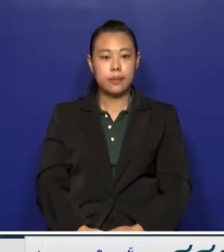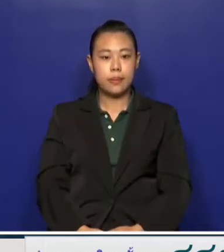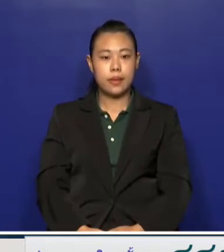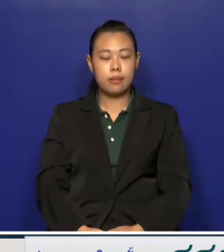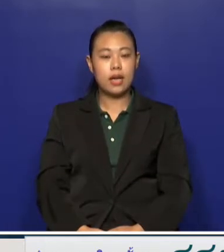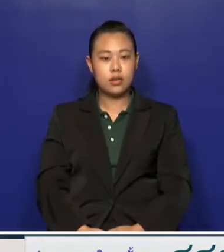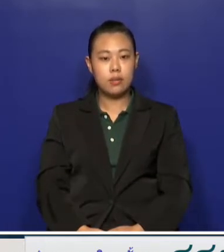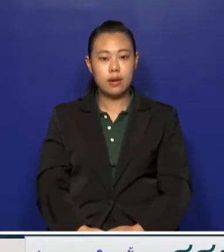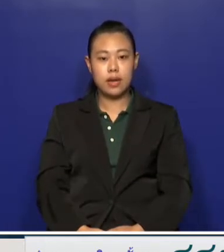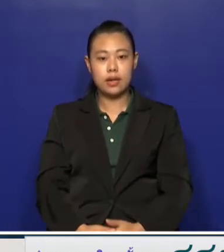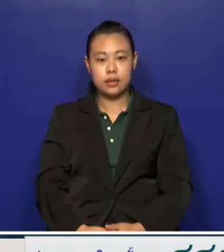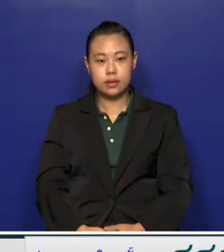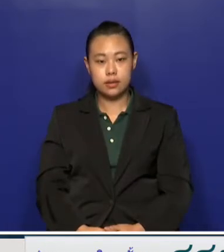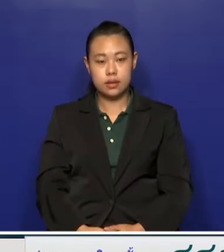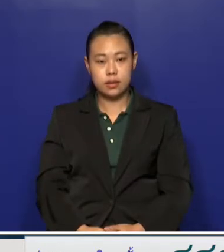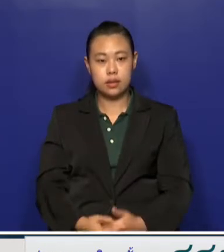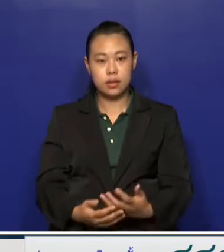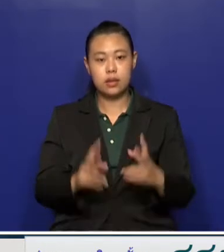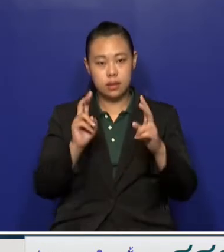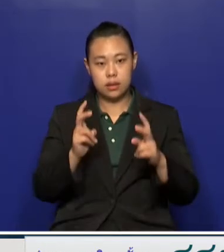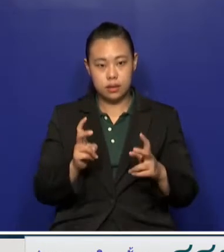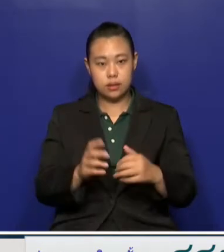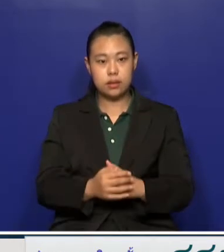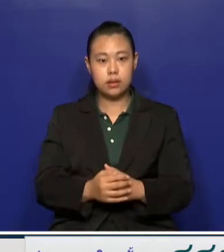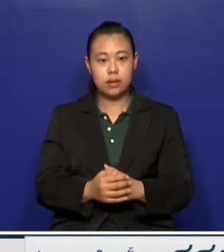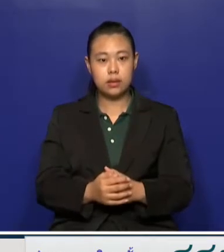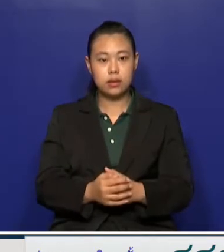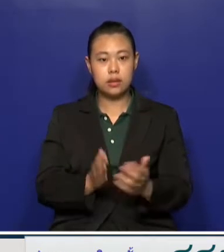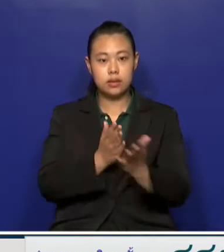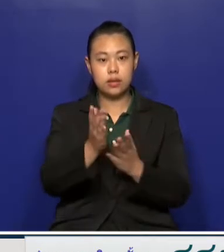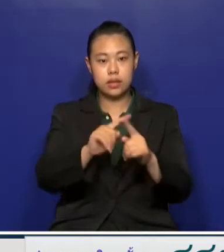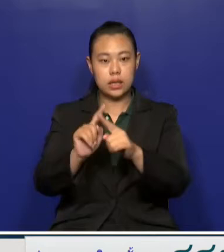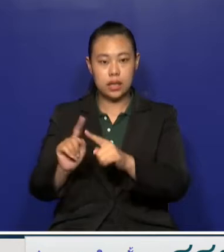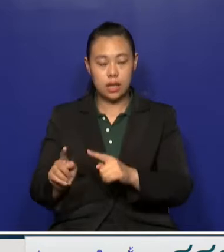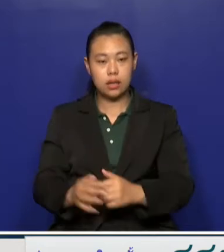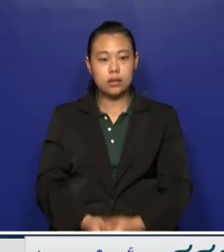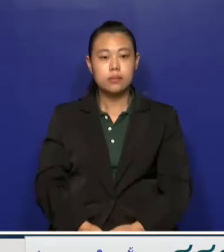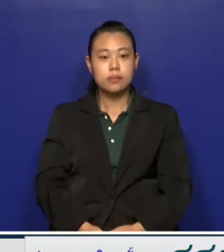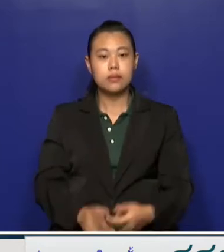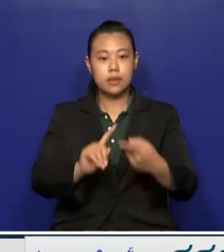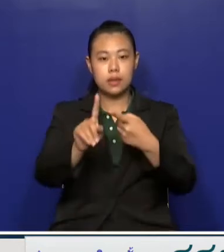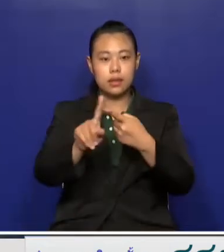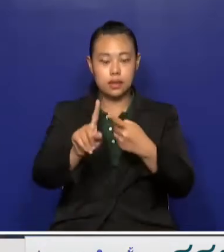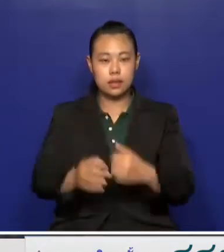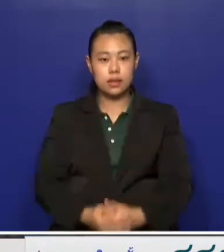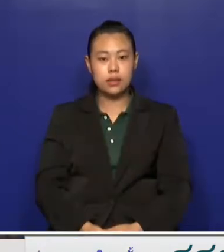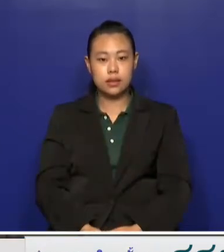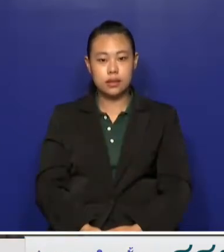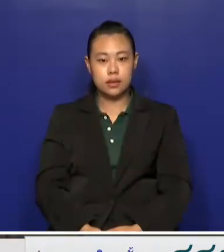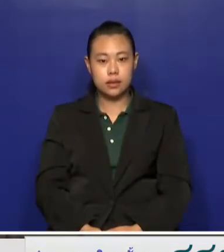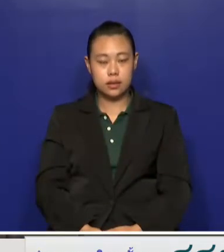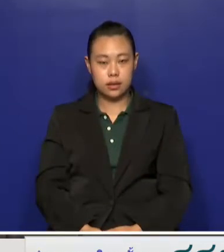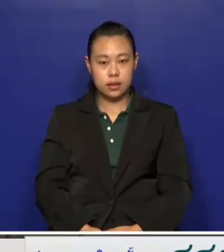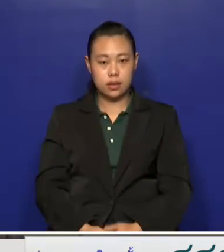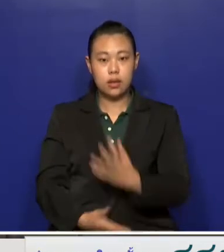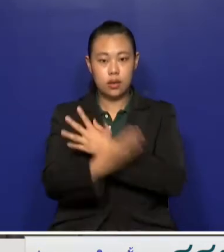านๆครับก็อาจจะไม่จบทั้ง5ด้านครับด้านที่1ครับการสร้างโอกาส